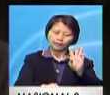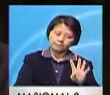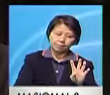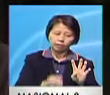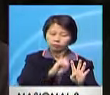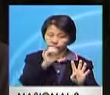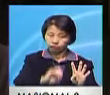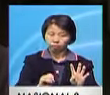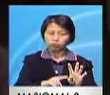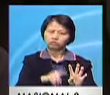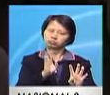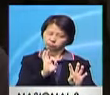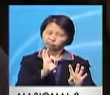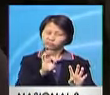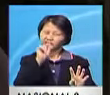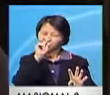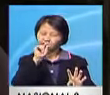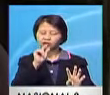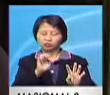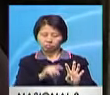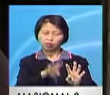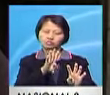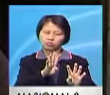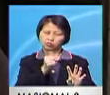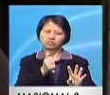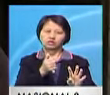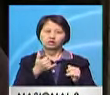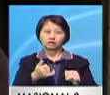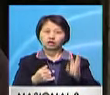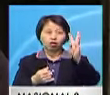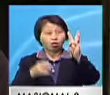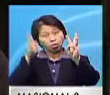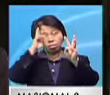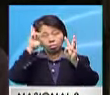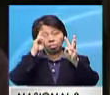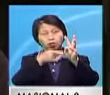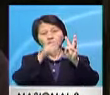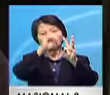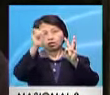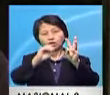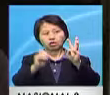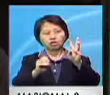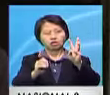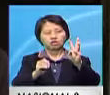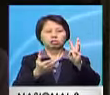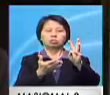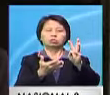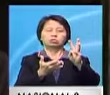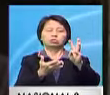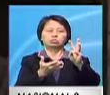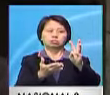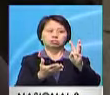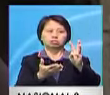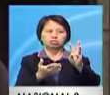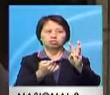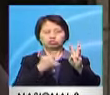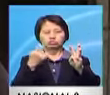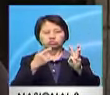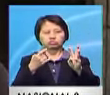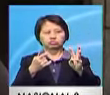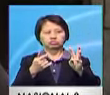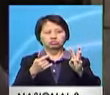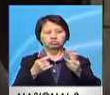4, okey sikit lah. Kalau masih juga 6, paling kurang pun at least transparent sikit